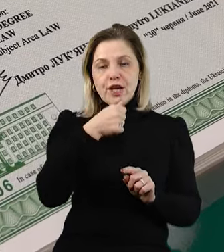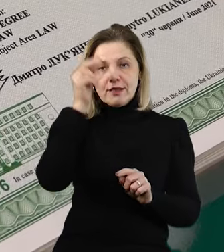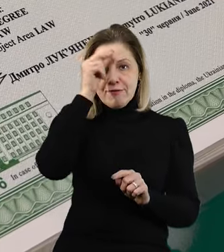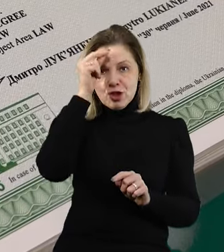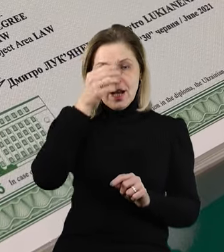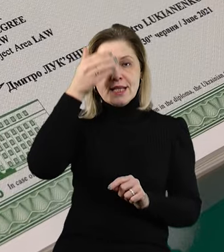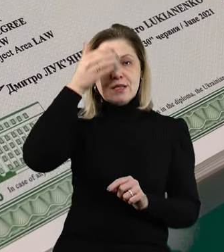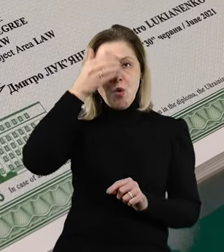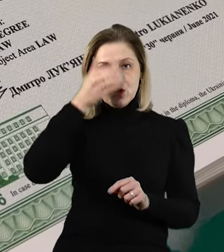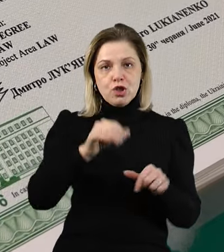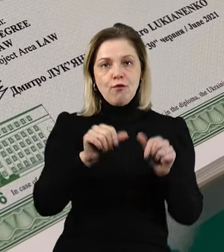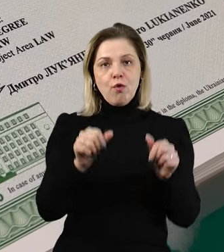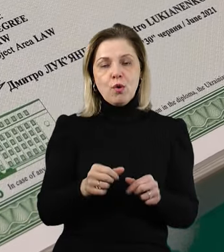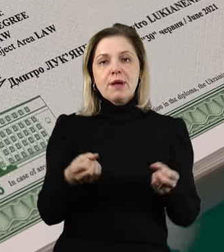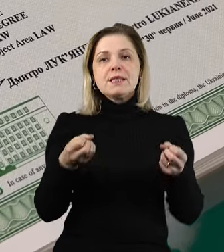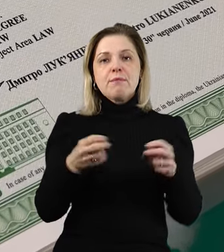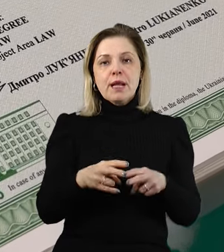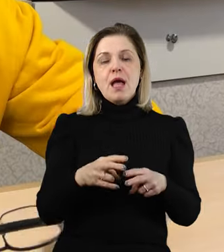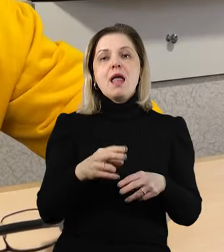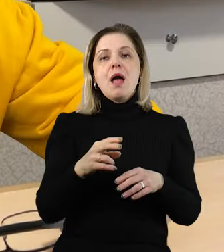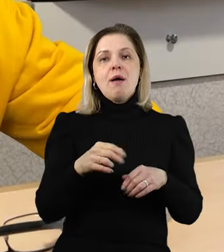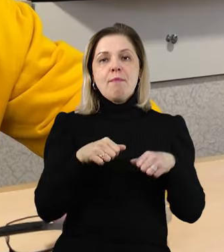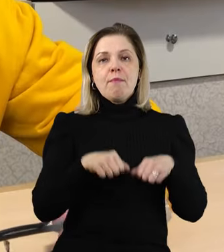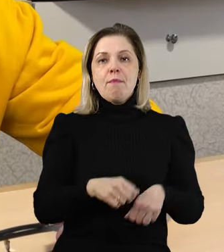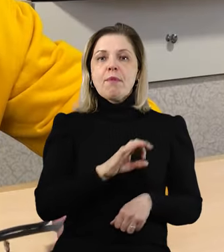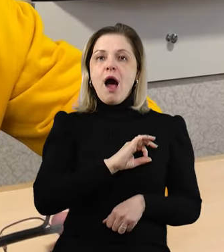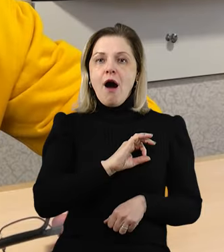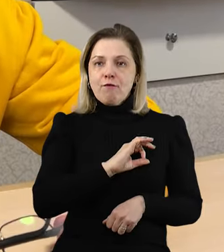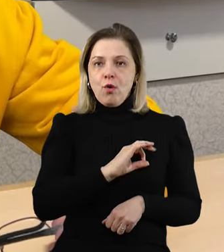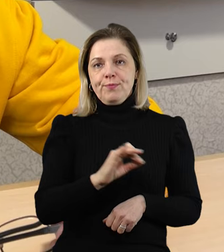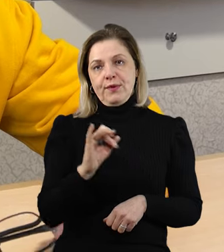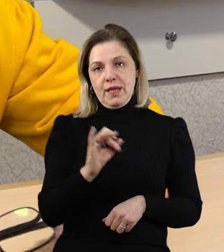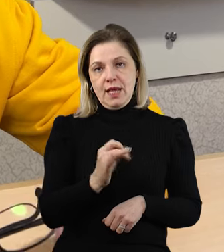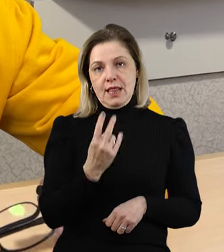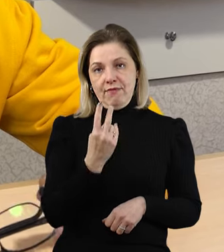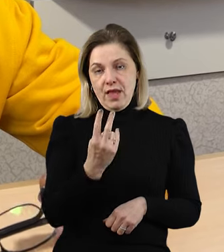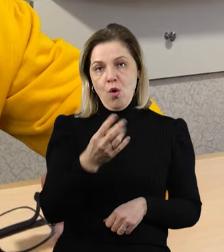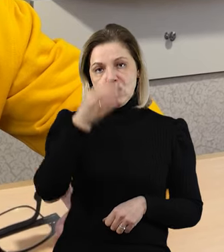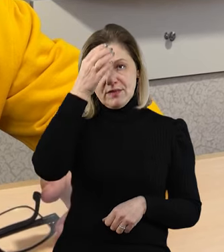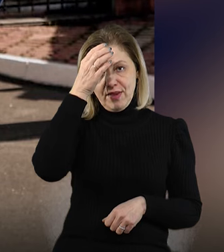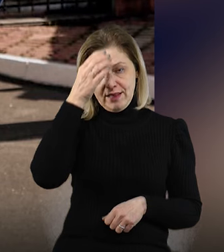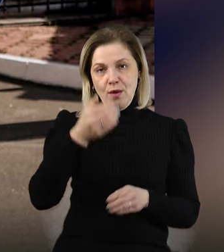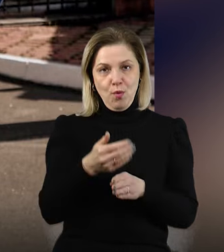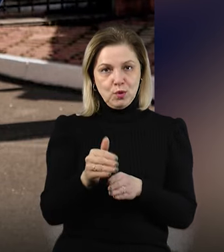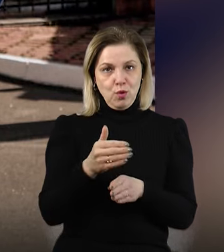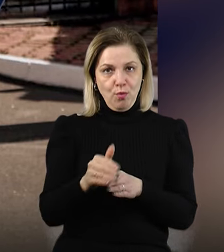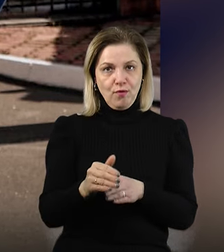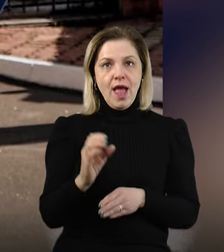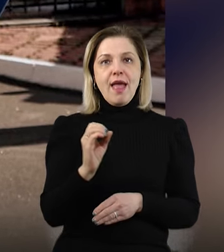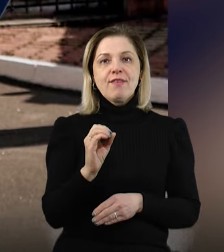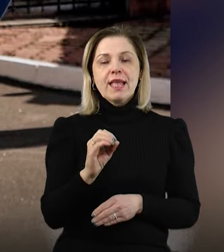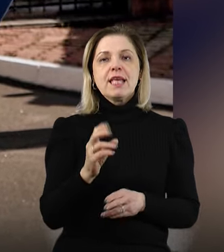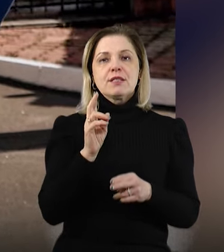навчання заочної форми, на спеціальність справа. І тоді вже я тягнув 2 освіти поступово. Євгеній